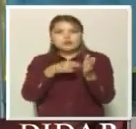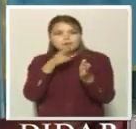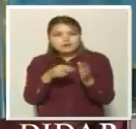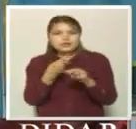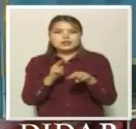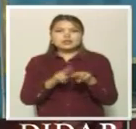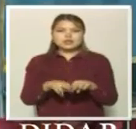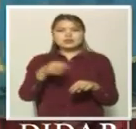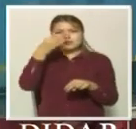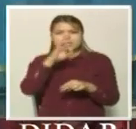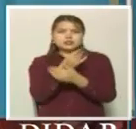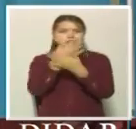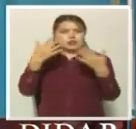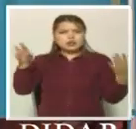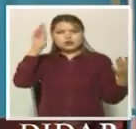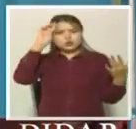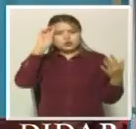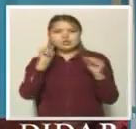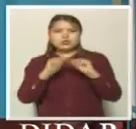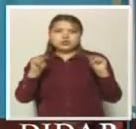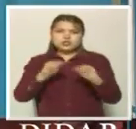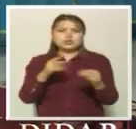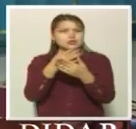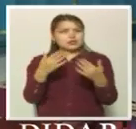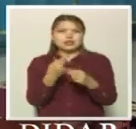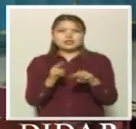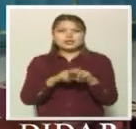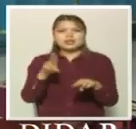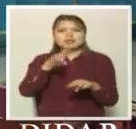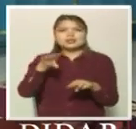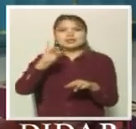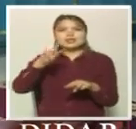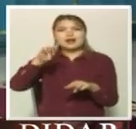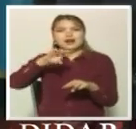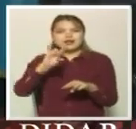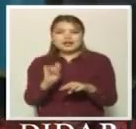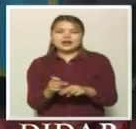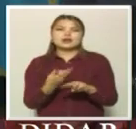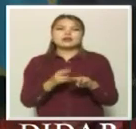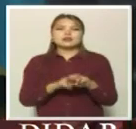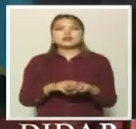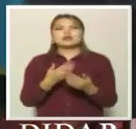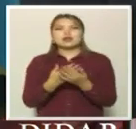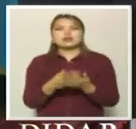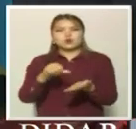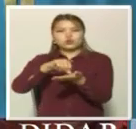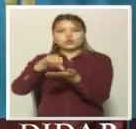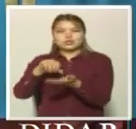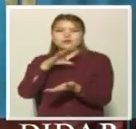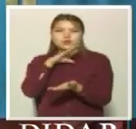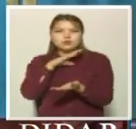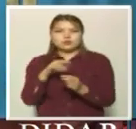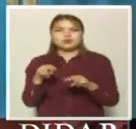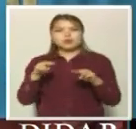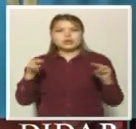представители правоохранительных органов и учителя одна из них дела рамкинжеваева приняла участие и проголосовала на важном для страны